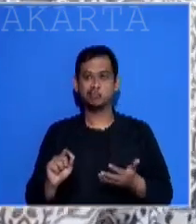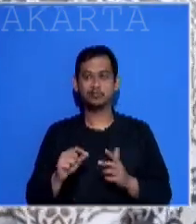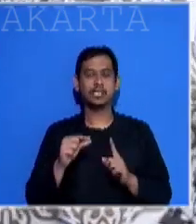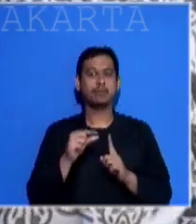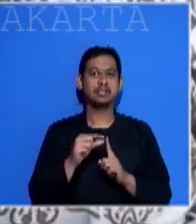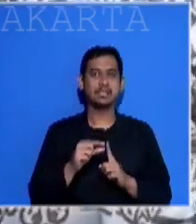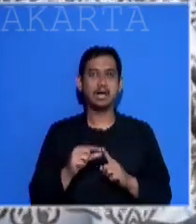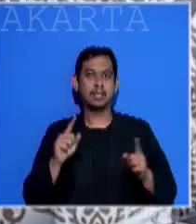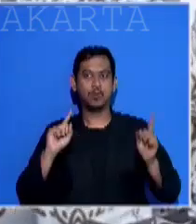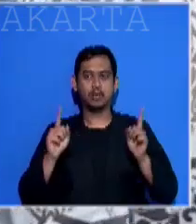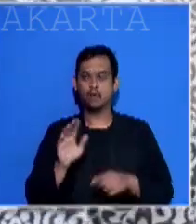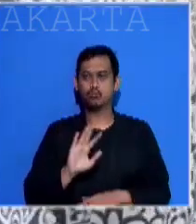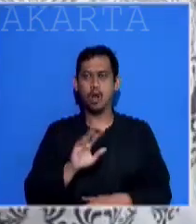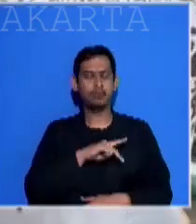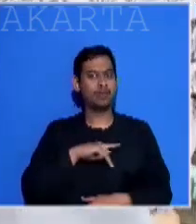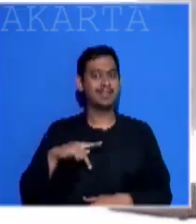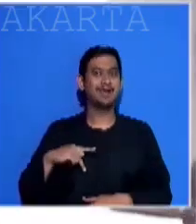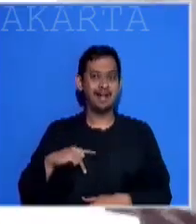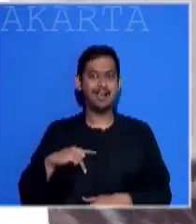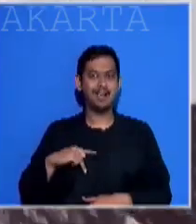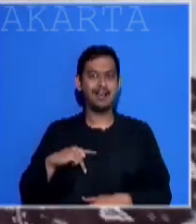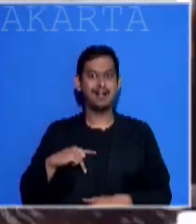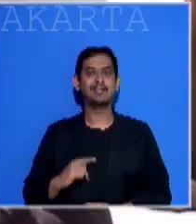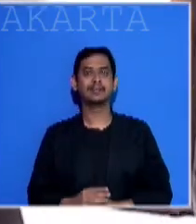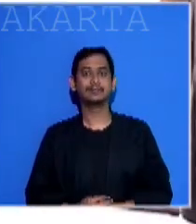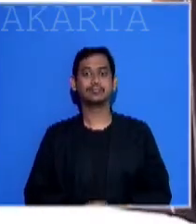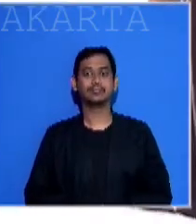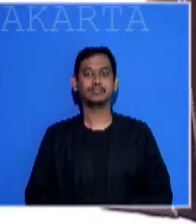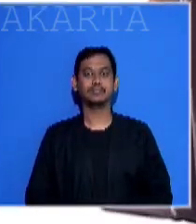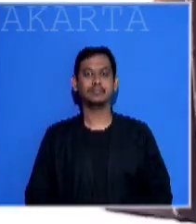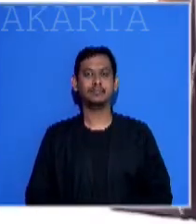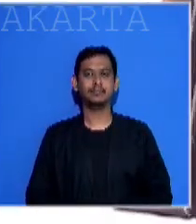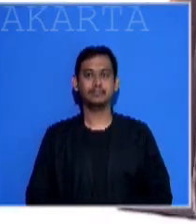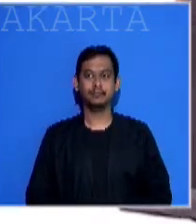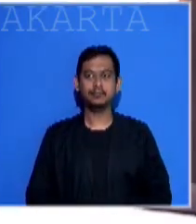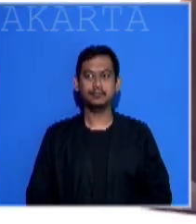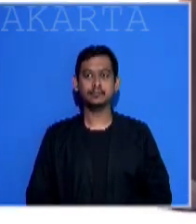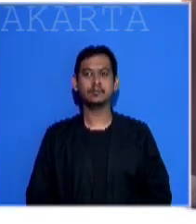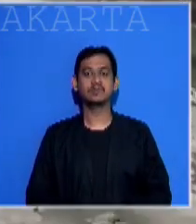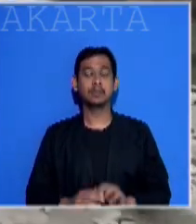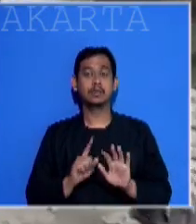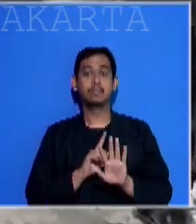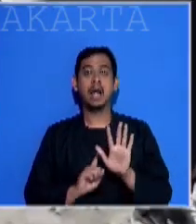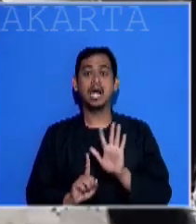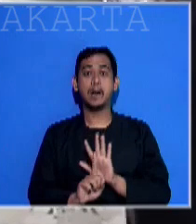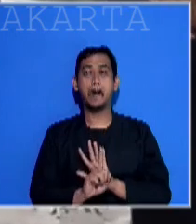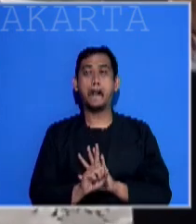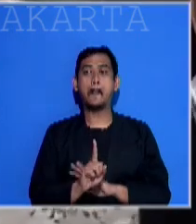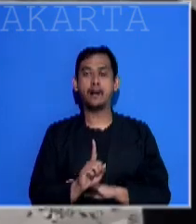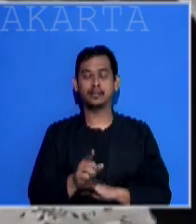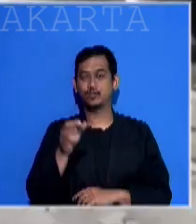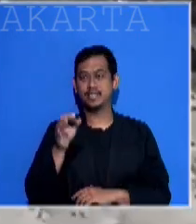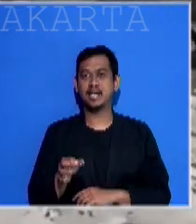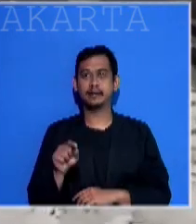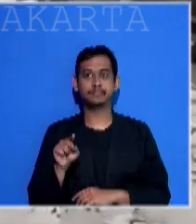tidak memiliki tim panitia kurban dan halaman luas sedangkan PJ Walikota Yogyakarta Sugeng Purwanto mengatakan rph Giwangan wujud